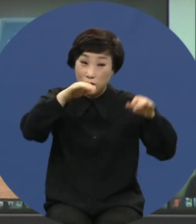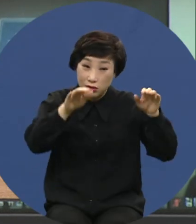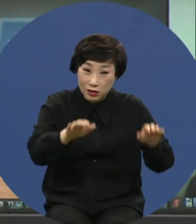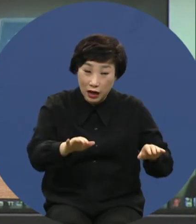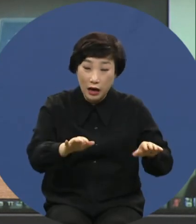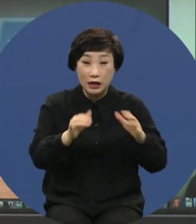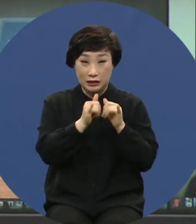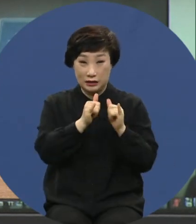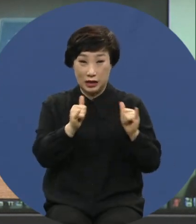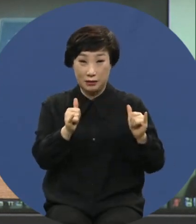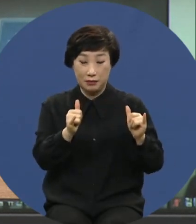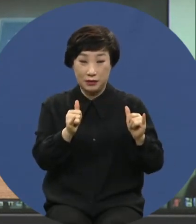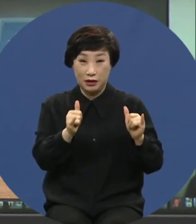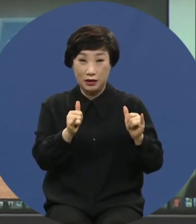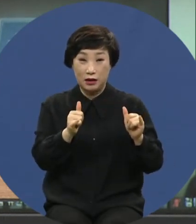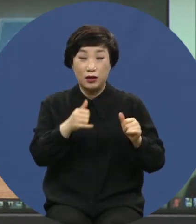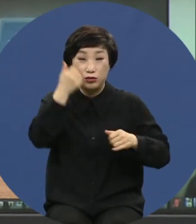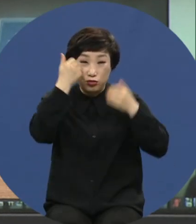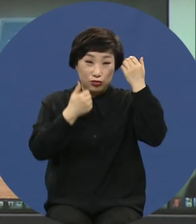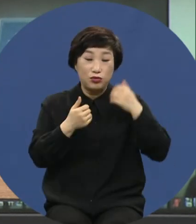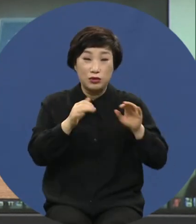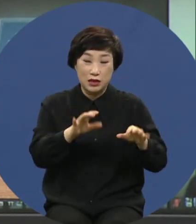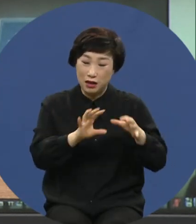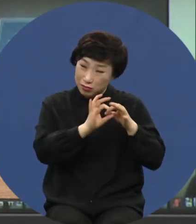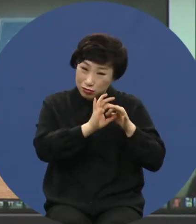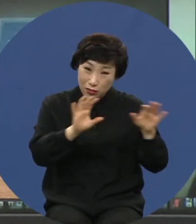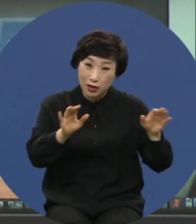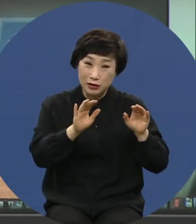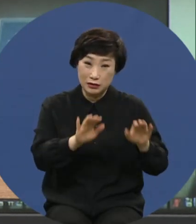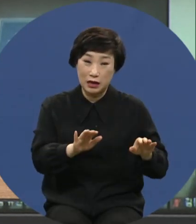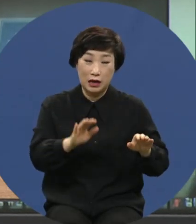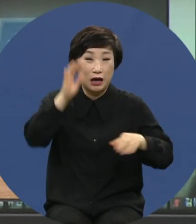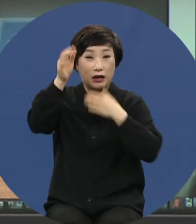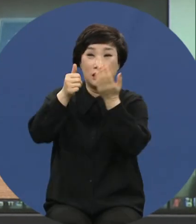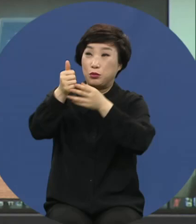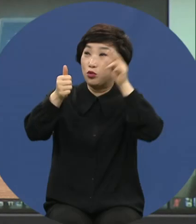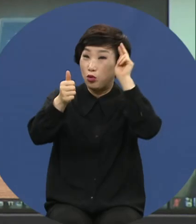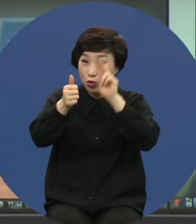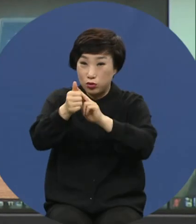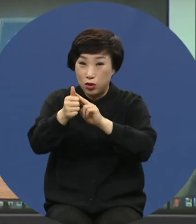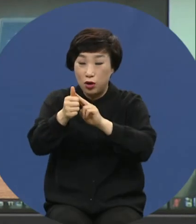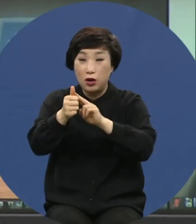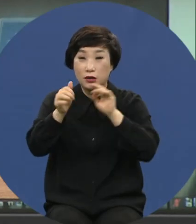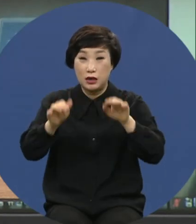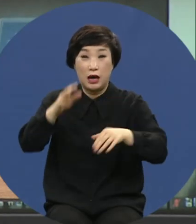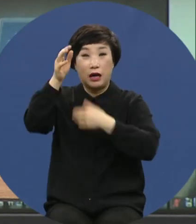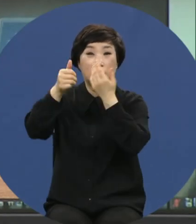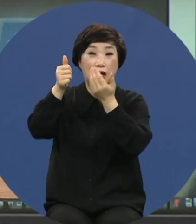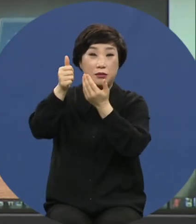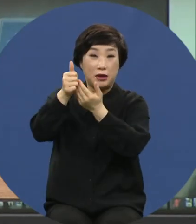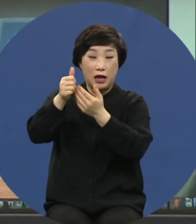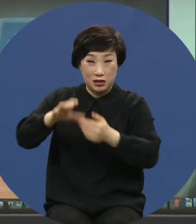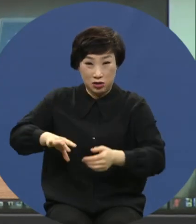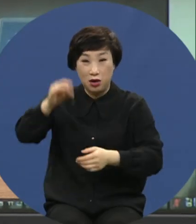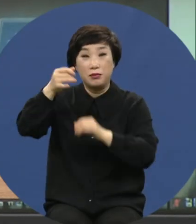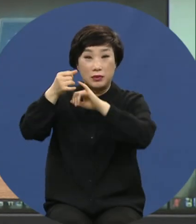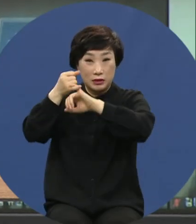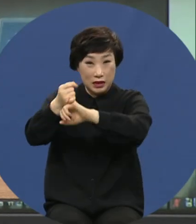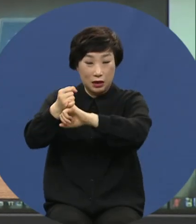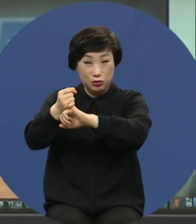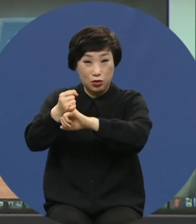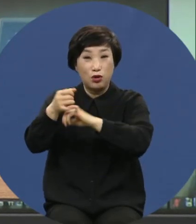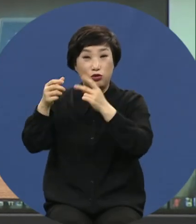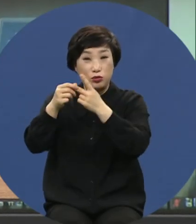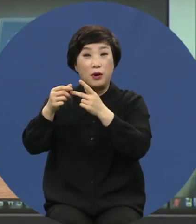천사든 사람이든 어떻든 간에 하나님을 도전하고 하나님의 첫 번째 약속,